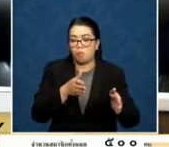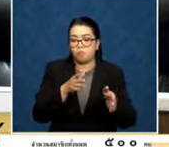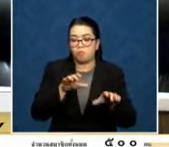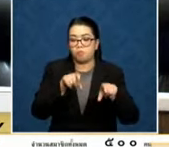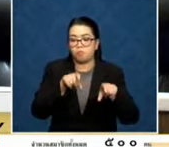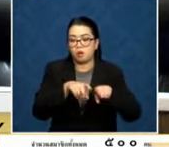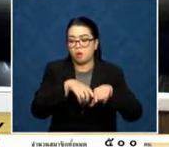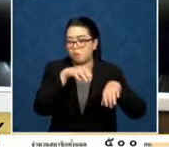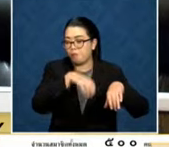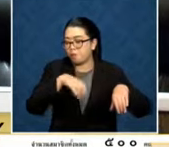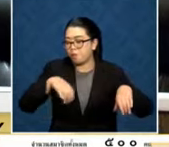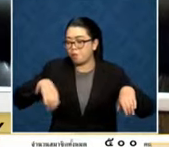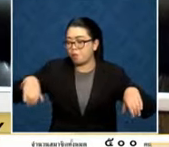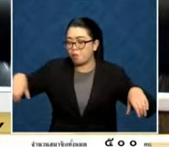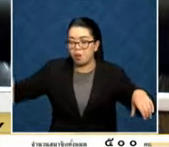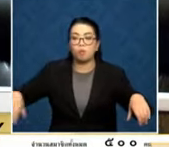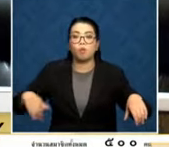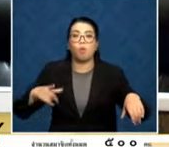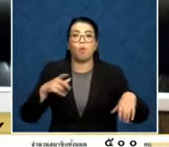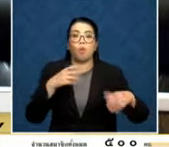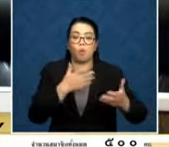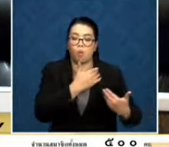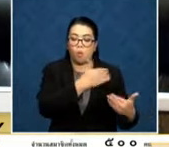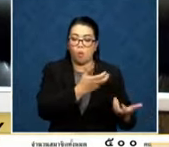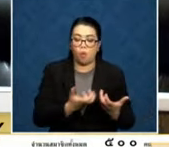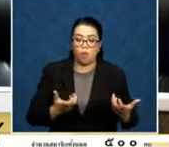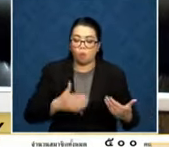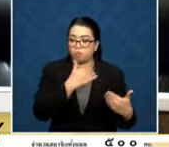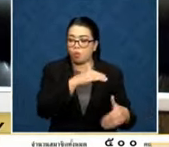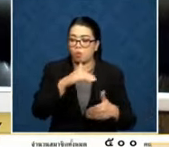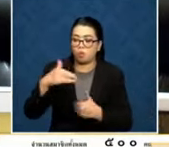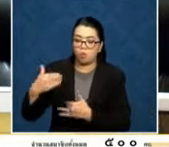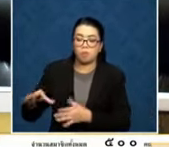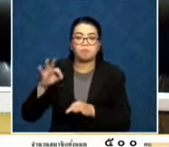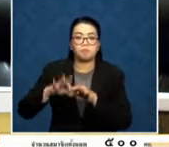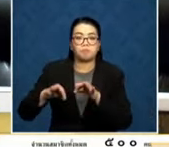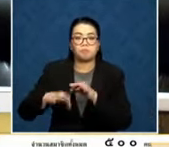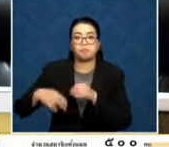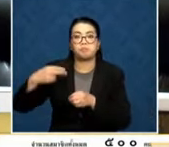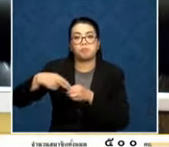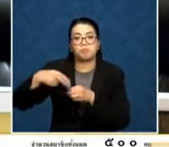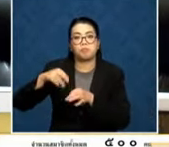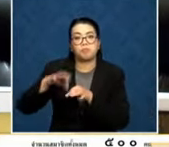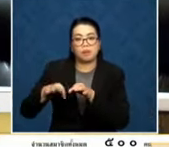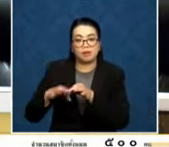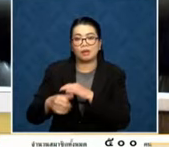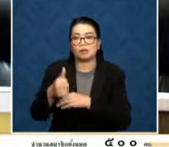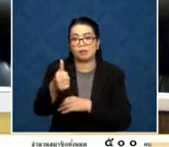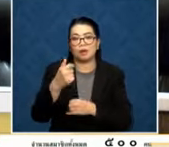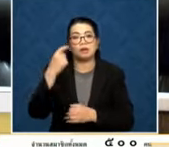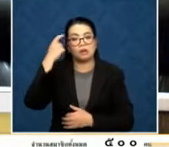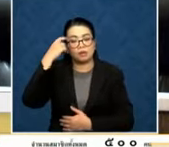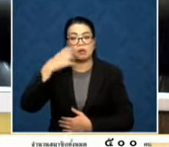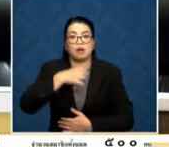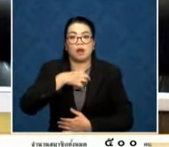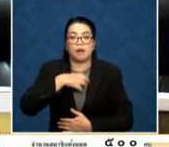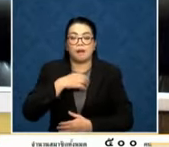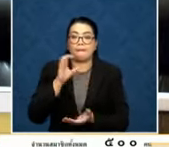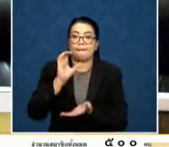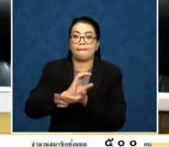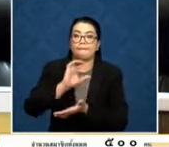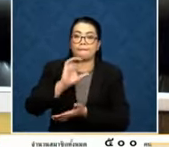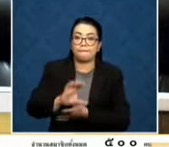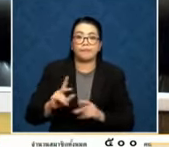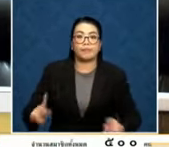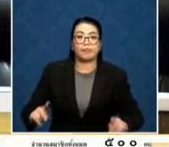เชื่อว่ามันจะมีประโยชน์ขอุปการมหาศาลและรถนำเข้าพลังงานอย่างมหาศาลส่งต่างๆเหล่านี้ผมอยากเห็นนะครับในงบประมาณ